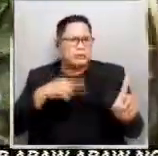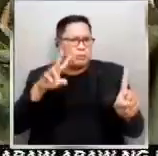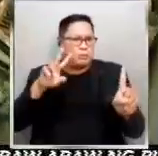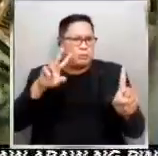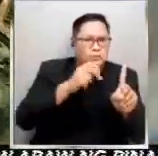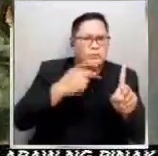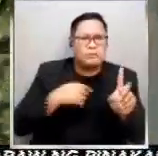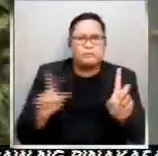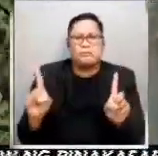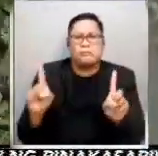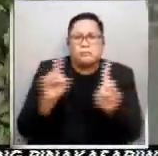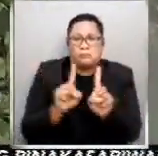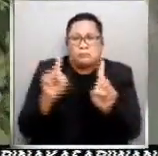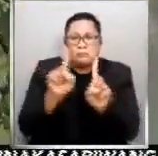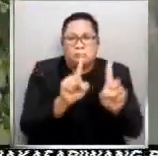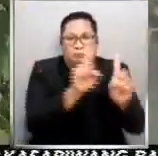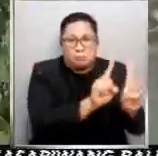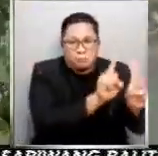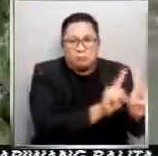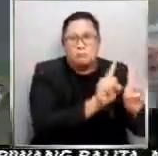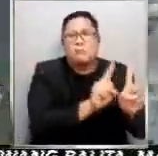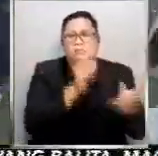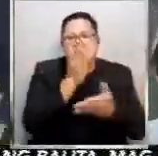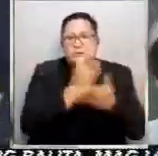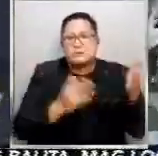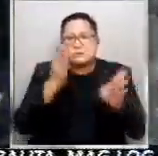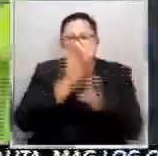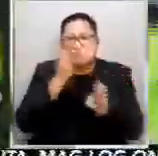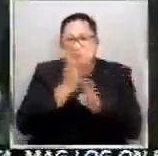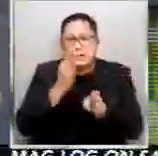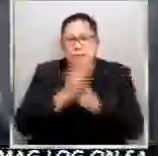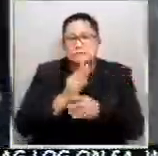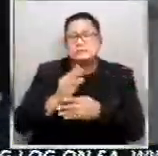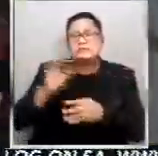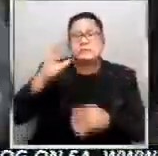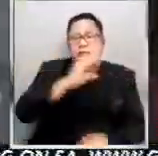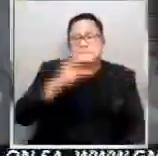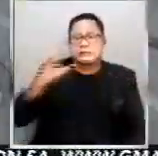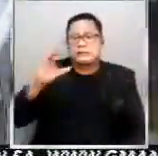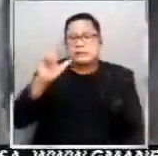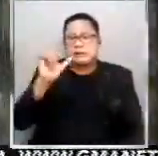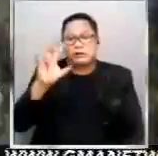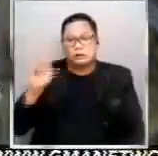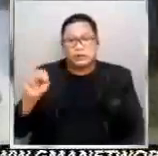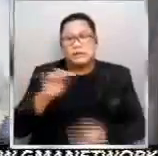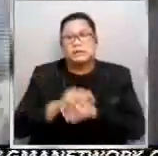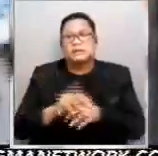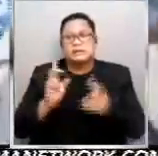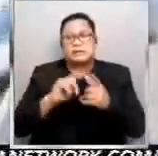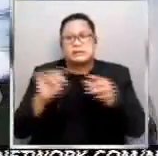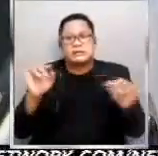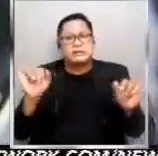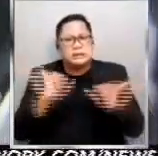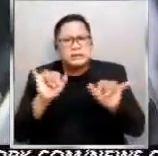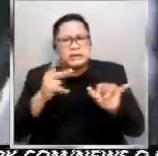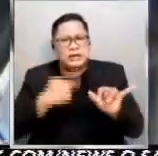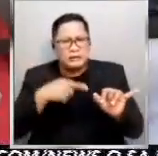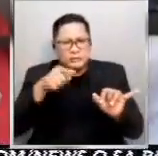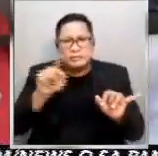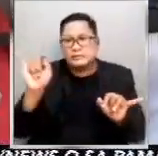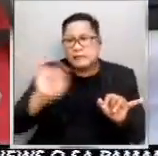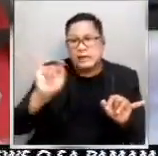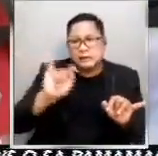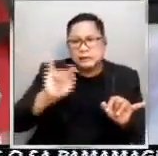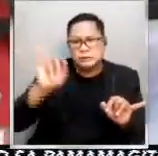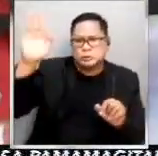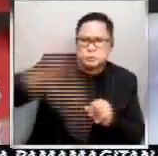LTFRB sa ilang bus naman sa Caloocan. Pinara naman ang taxi na ito na dumaan sa EDSA kanina dahil punong-puno ng pasahero.